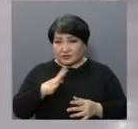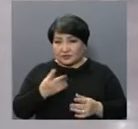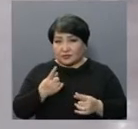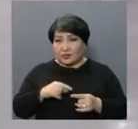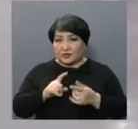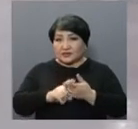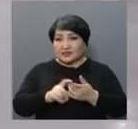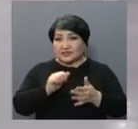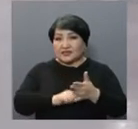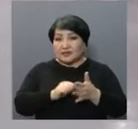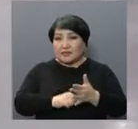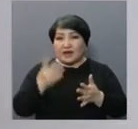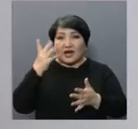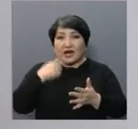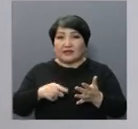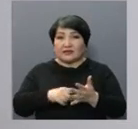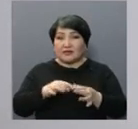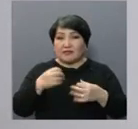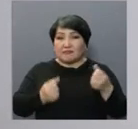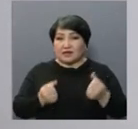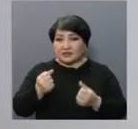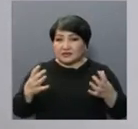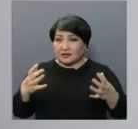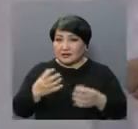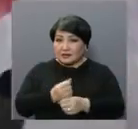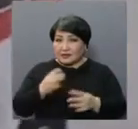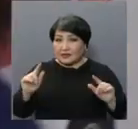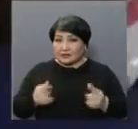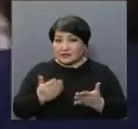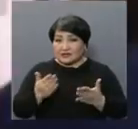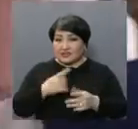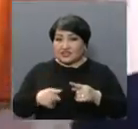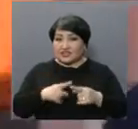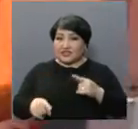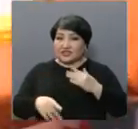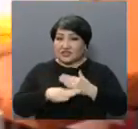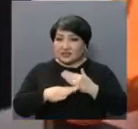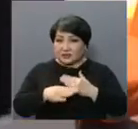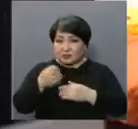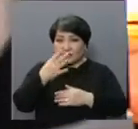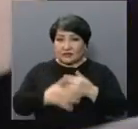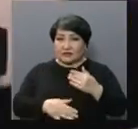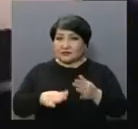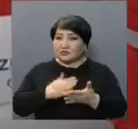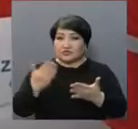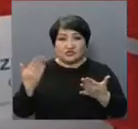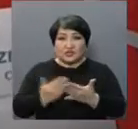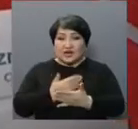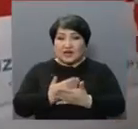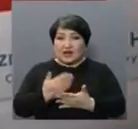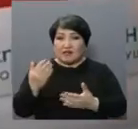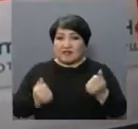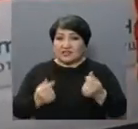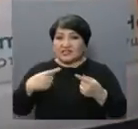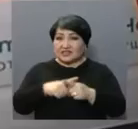арнайы машиналардың аздығы еді. Енді жаңа жедел жәрдем орталығы су жаңа арнайы техникамен жасақталған. GPS навигатор